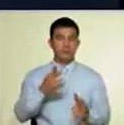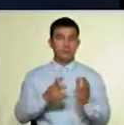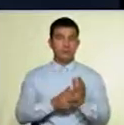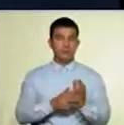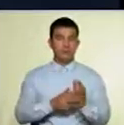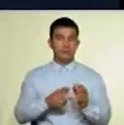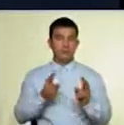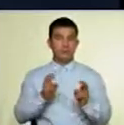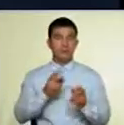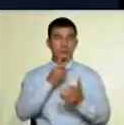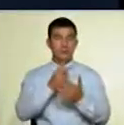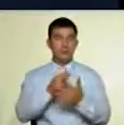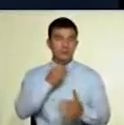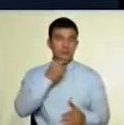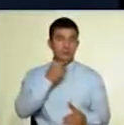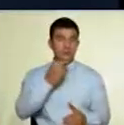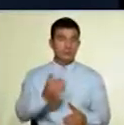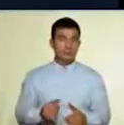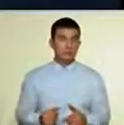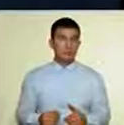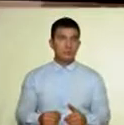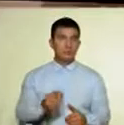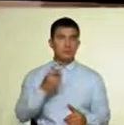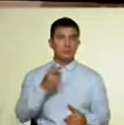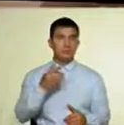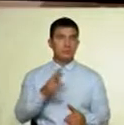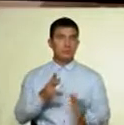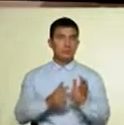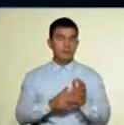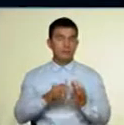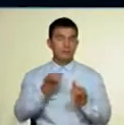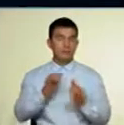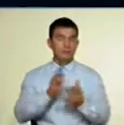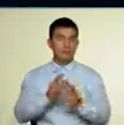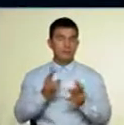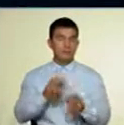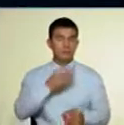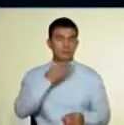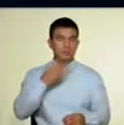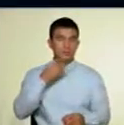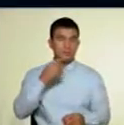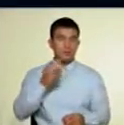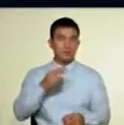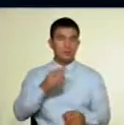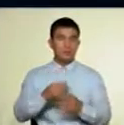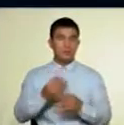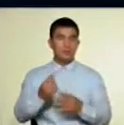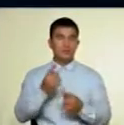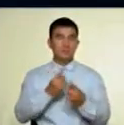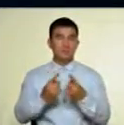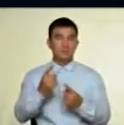248-chi misolga diqqatingizni qarating. 248-chi misolda ko'p hadlarni bir